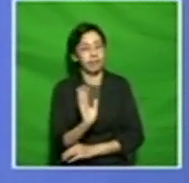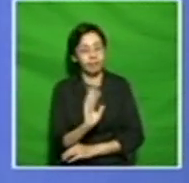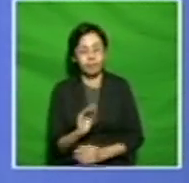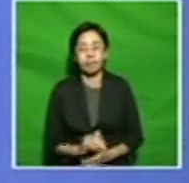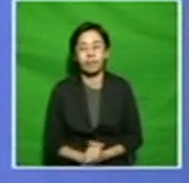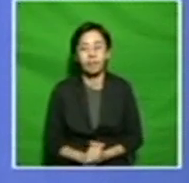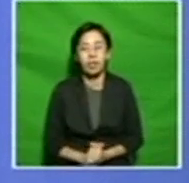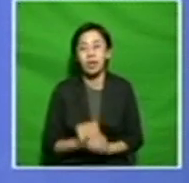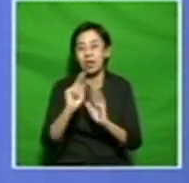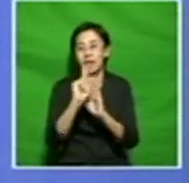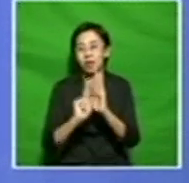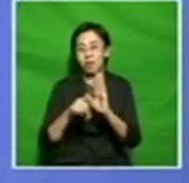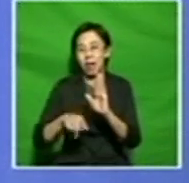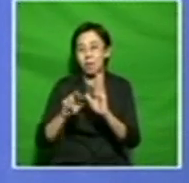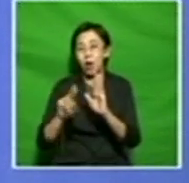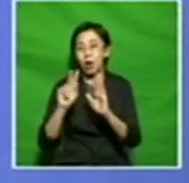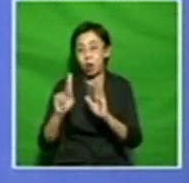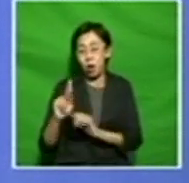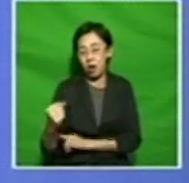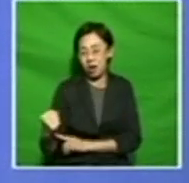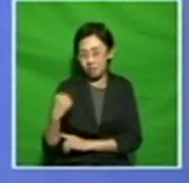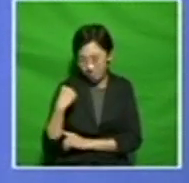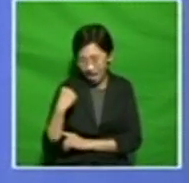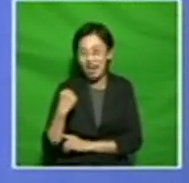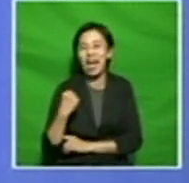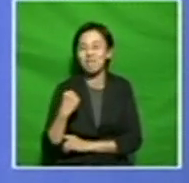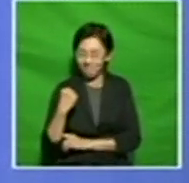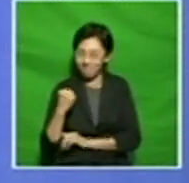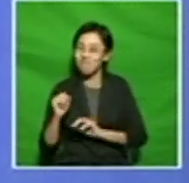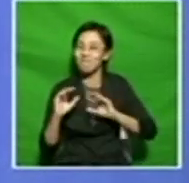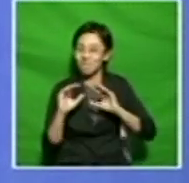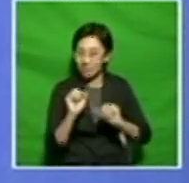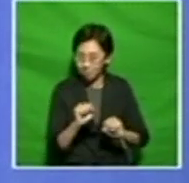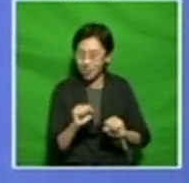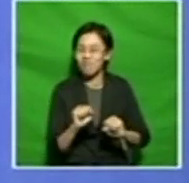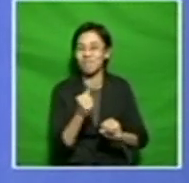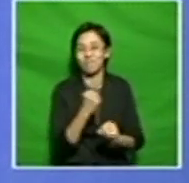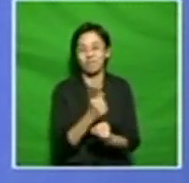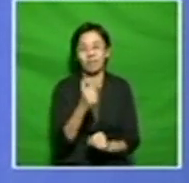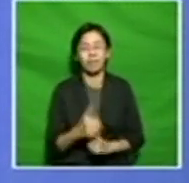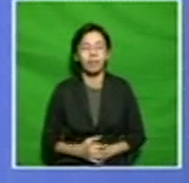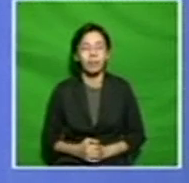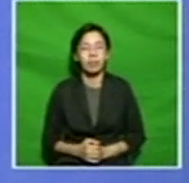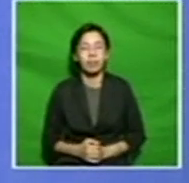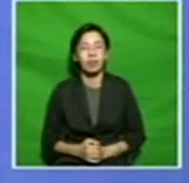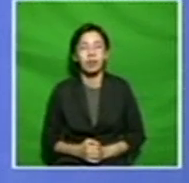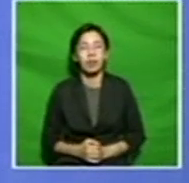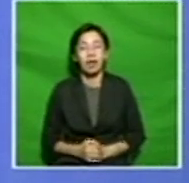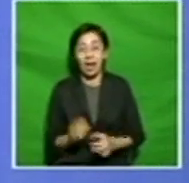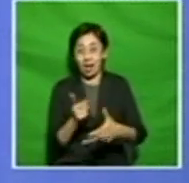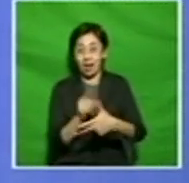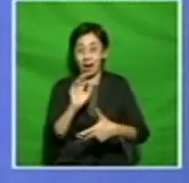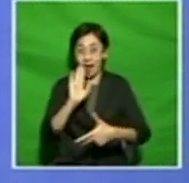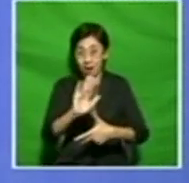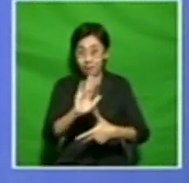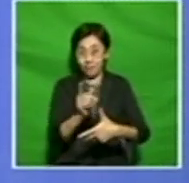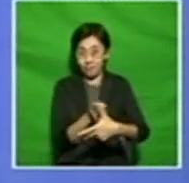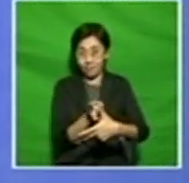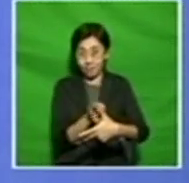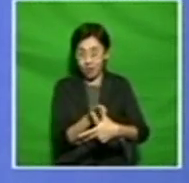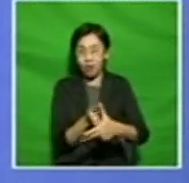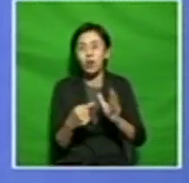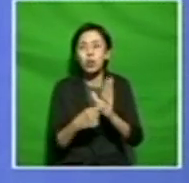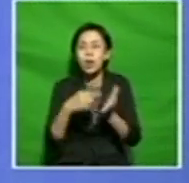เพราะว่าพระราชกำหนดเขียนให้อำนาจเอาไว้ทั้งหมดนี้เป็นเรื่องของการห้ามเป็นตัวอย่